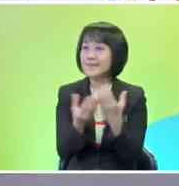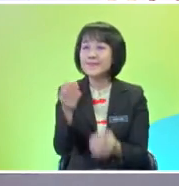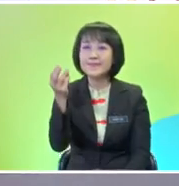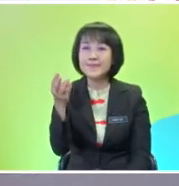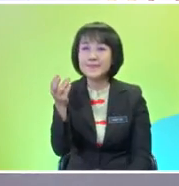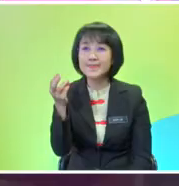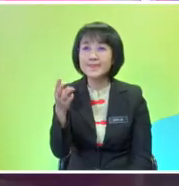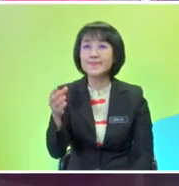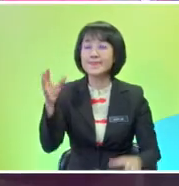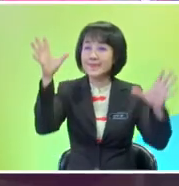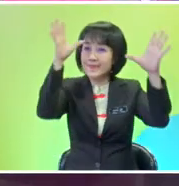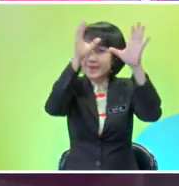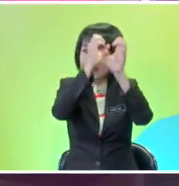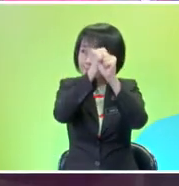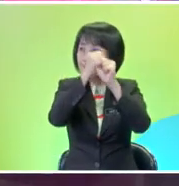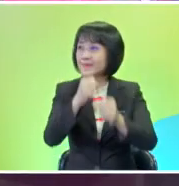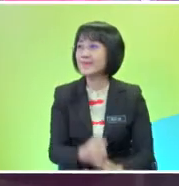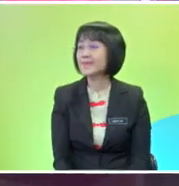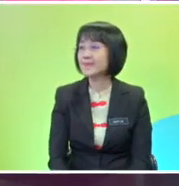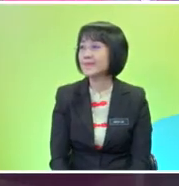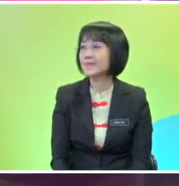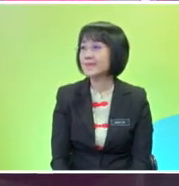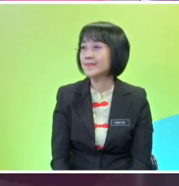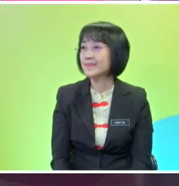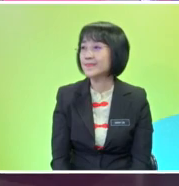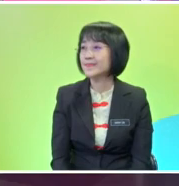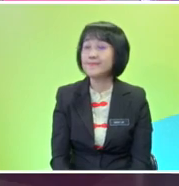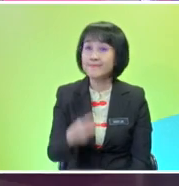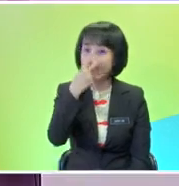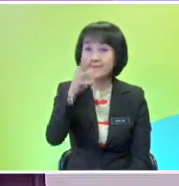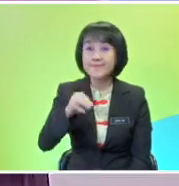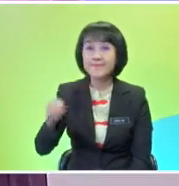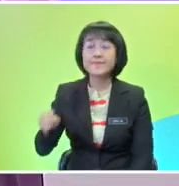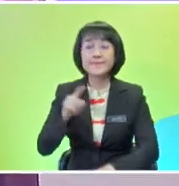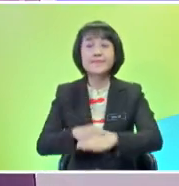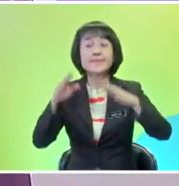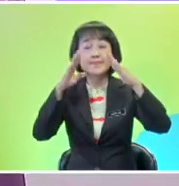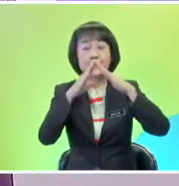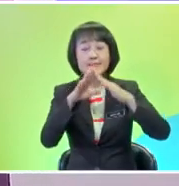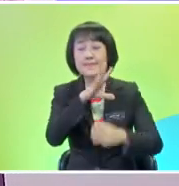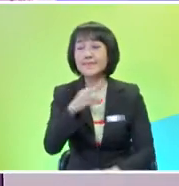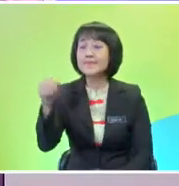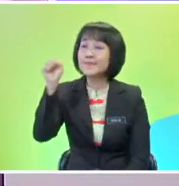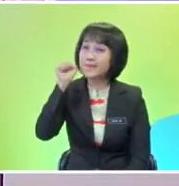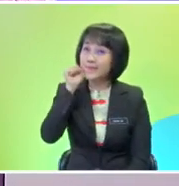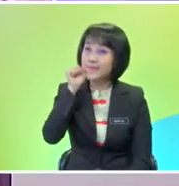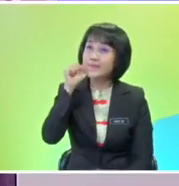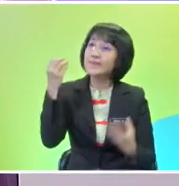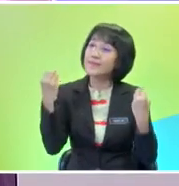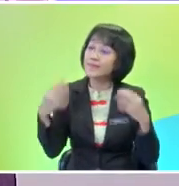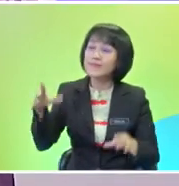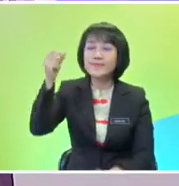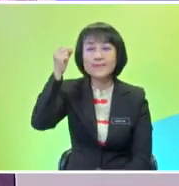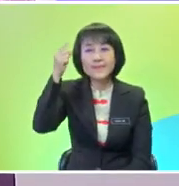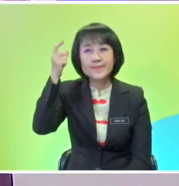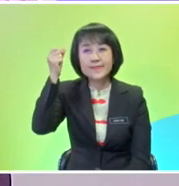rosiani silakan okey baik ah nampaknya murid-murid Cikgu di rumah dan kakak Mira telah faham